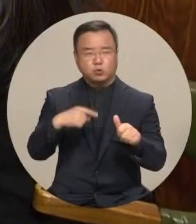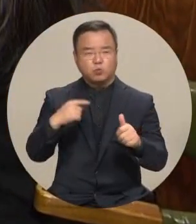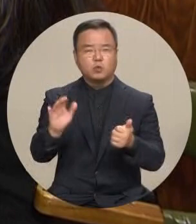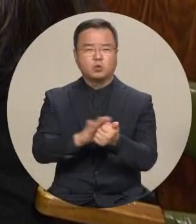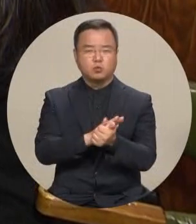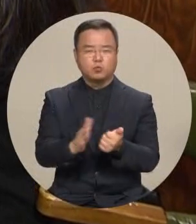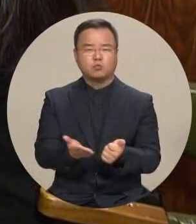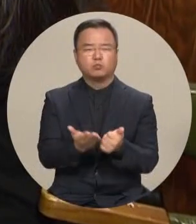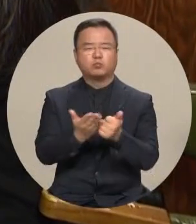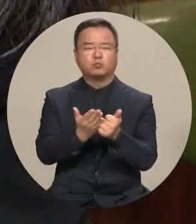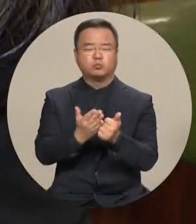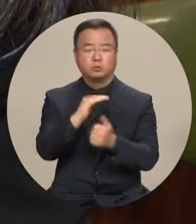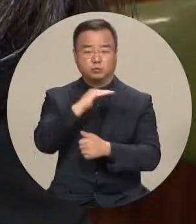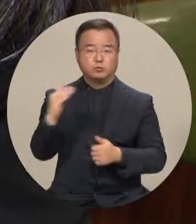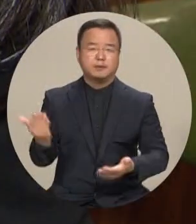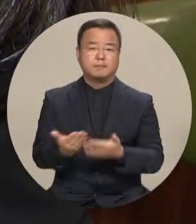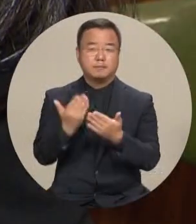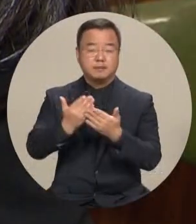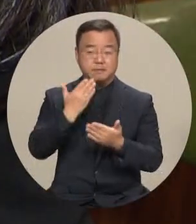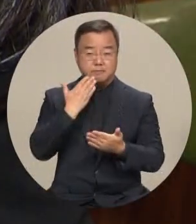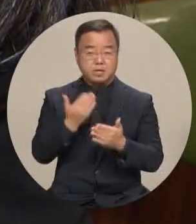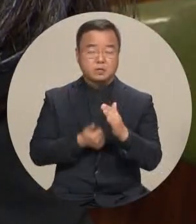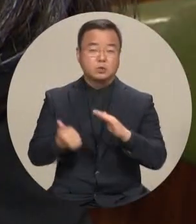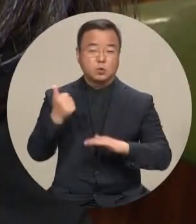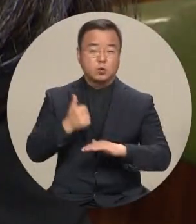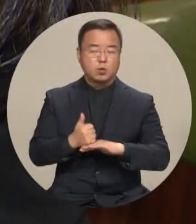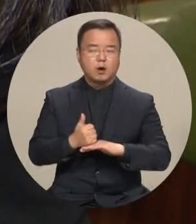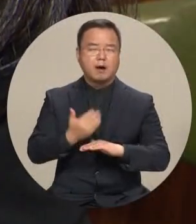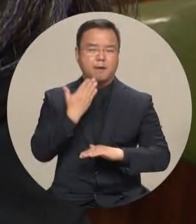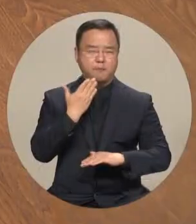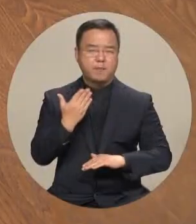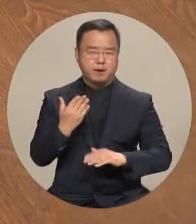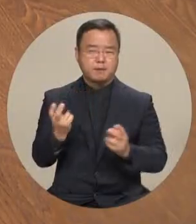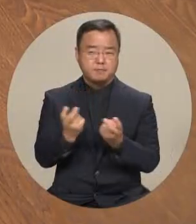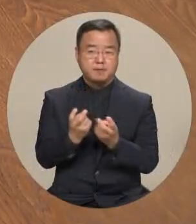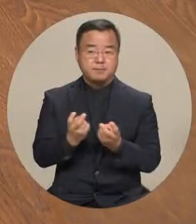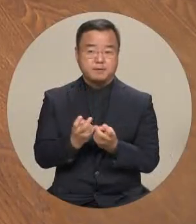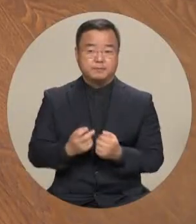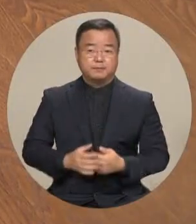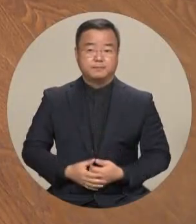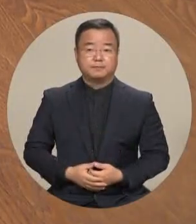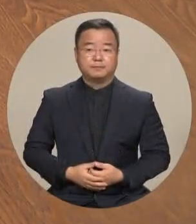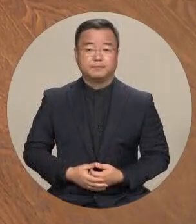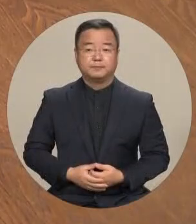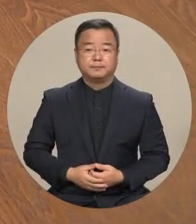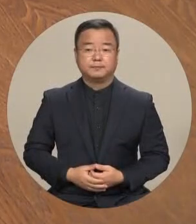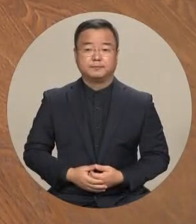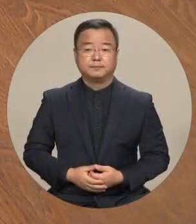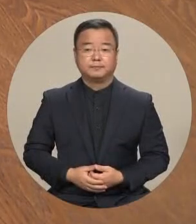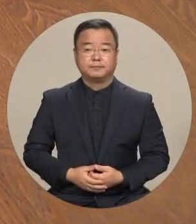질을 끌어올리는 것이 성공을 좌우할 열쇠가 될 것으로 보입니다. EBS 뉴스 이상미입니다.